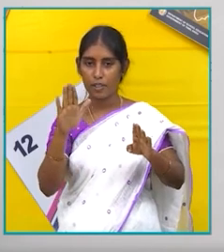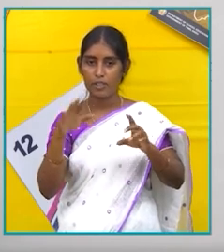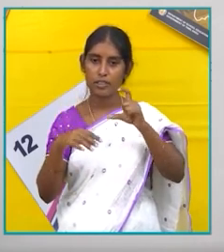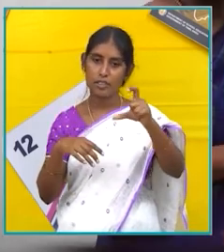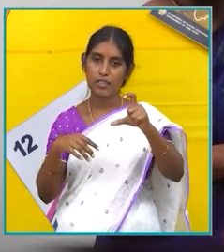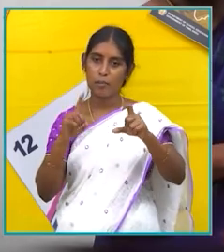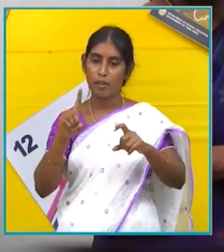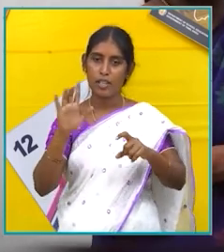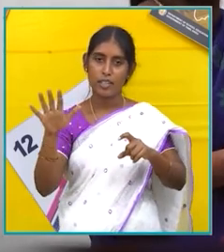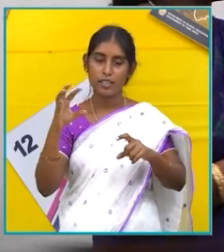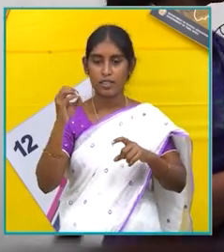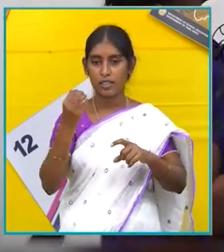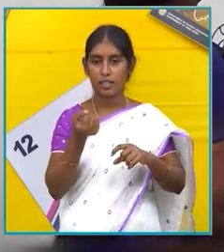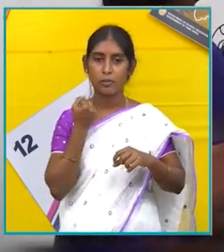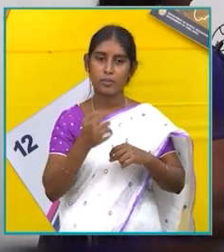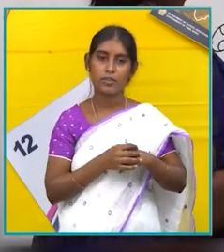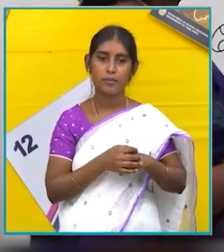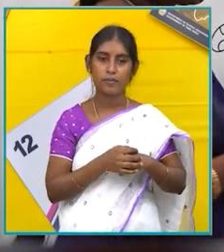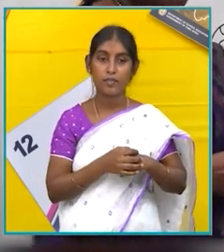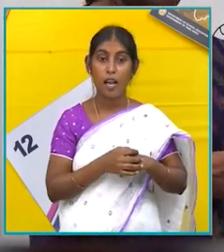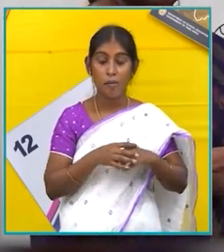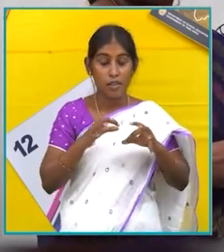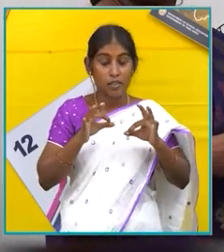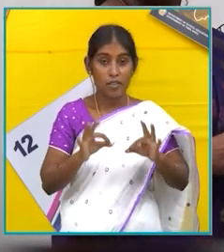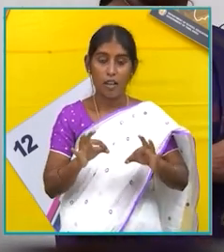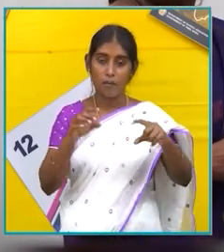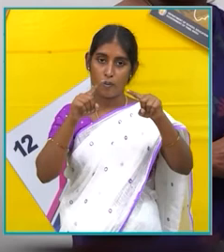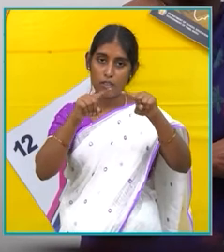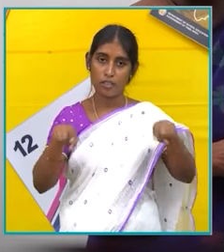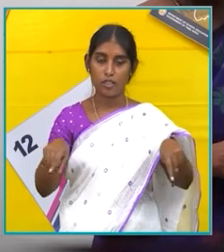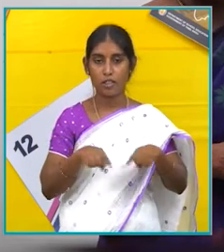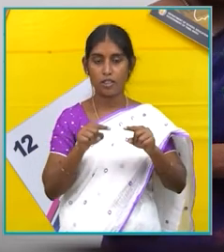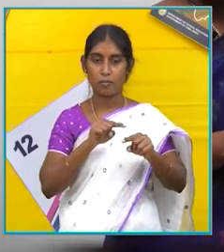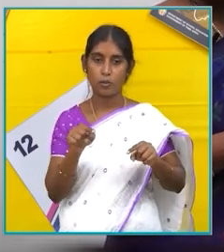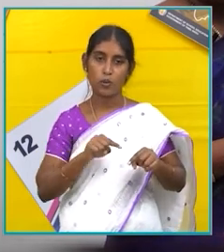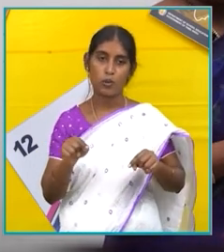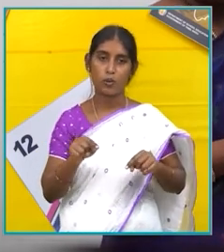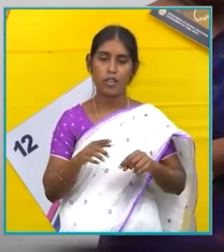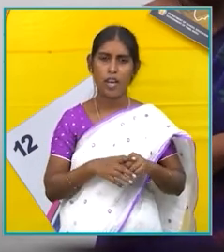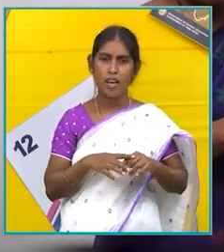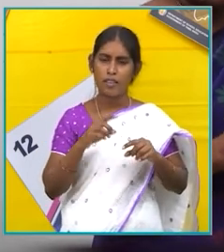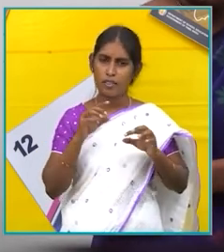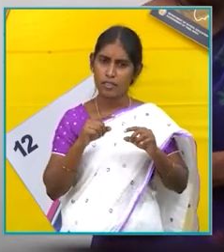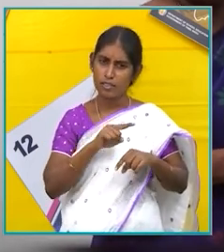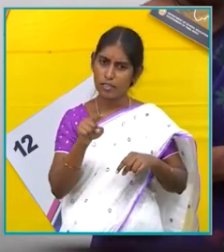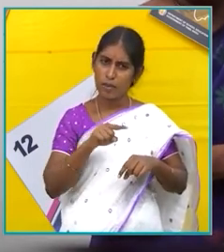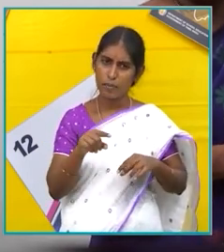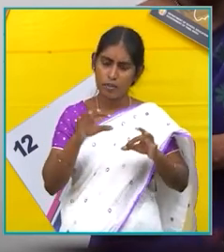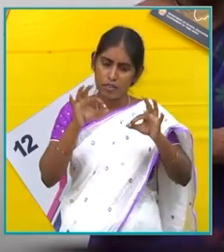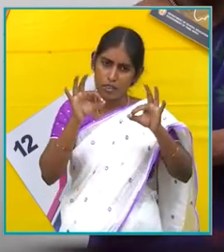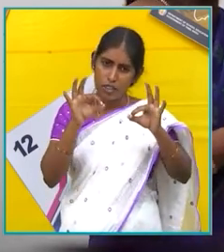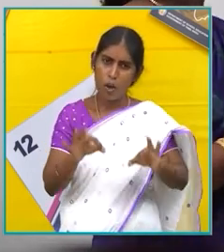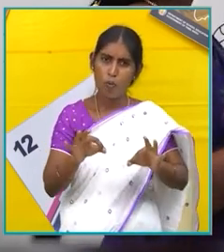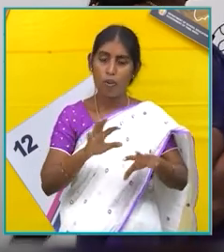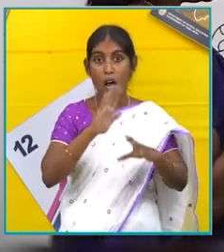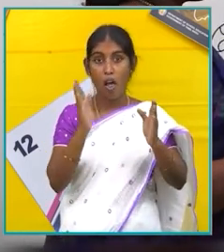15 டிகிரி அடுத்து நம்ம பார்க்க போறது சர்வசம முக்கோணங்கள் சர்வம் அப்படினா என்ன எல்லாமே இல்லையா